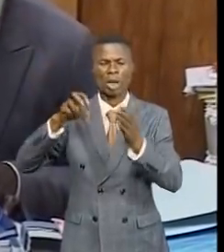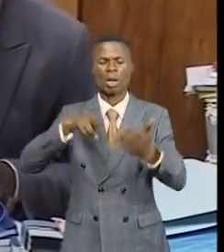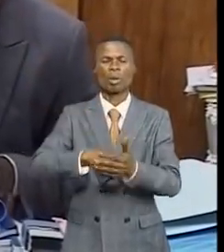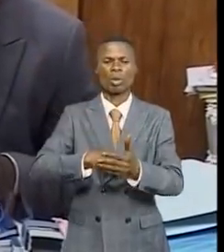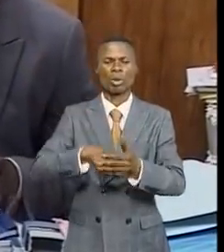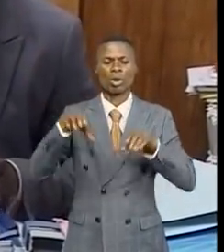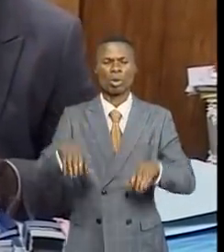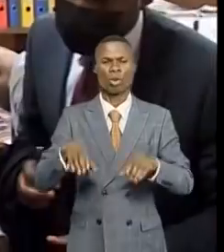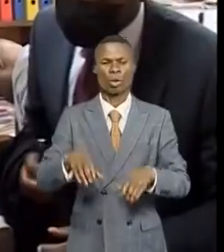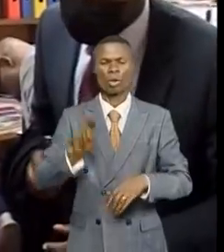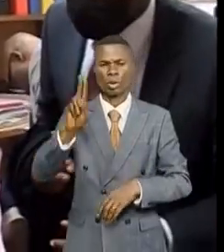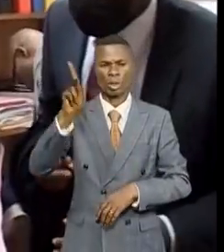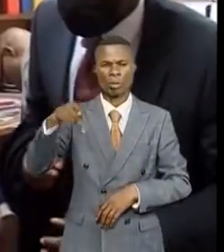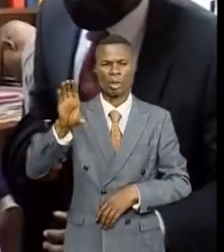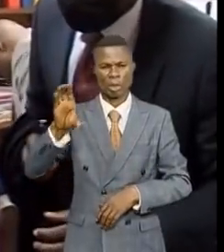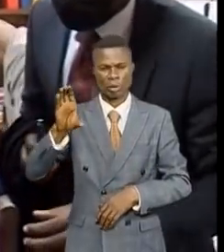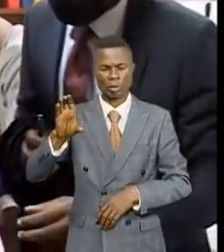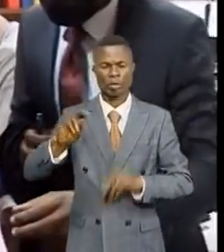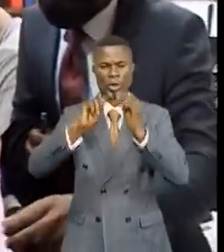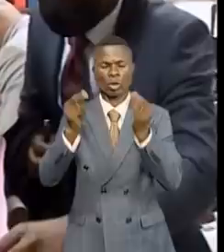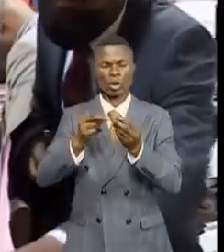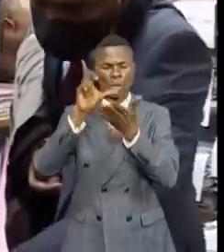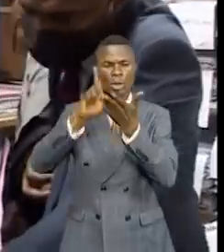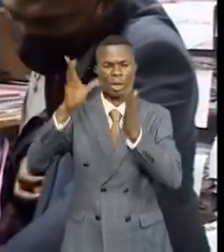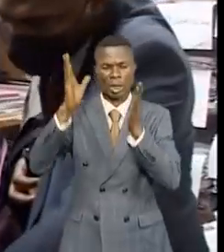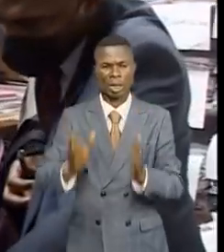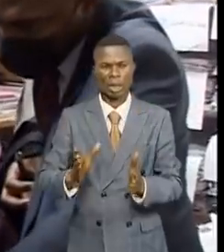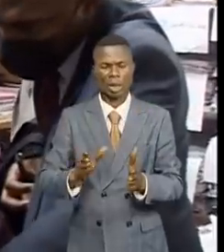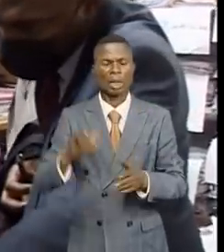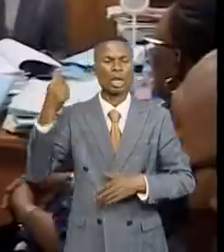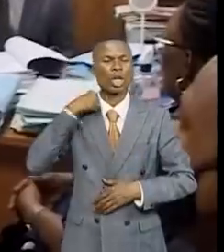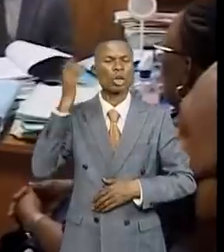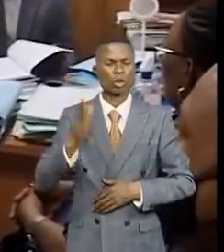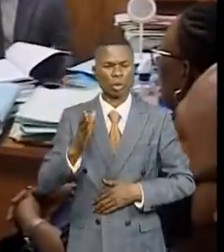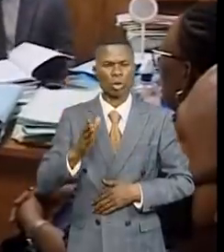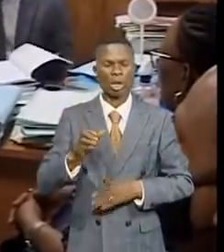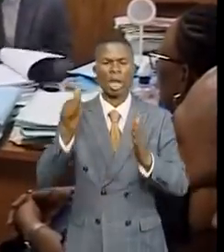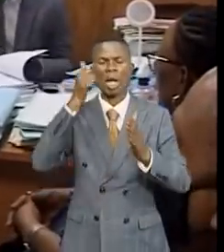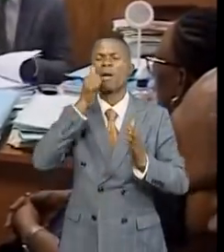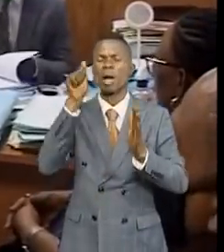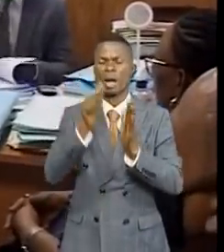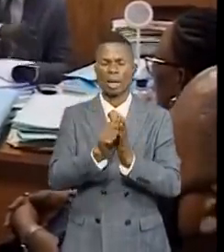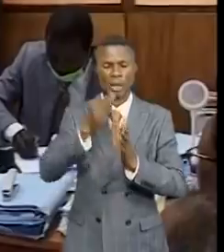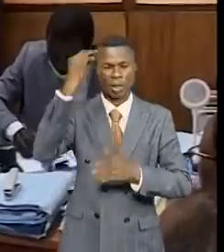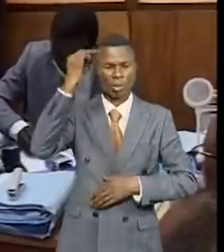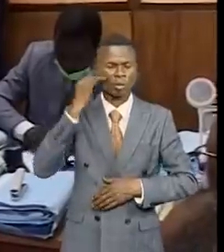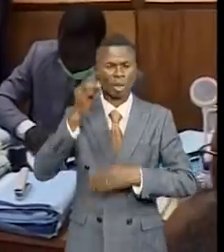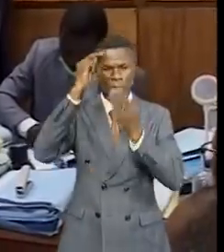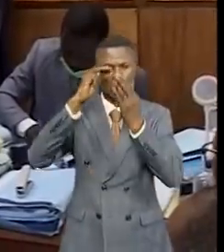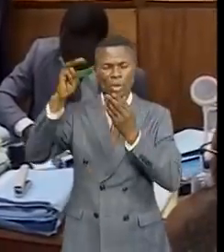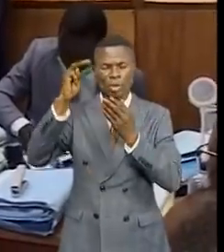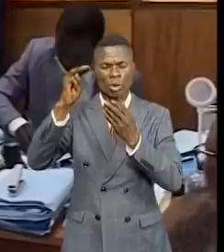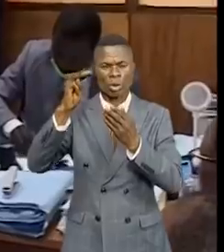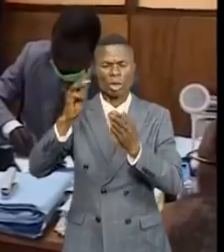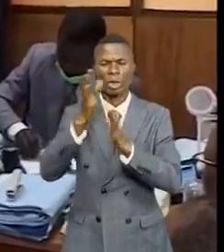protestante du Congo UPC, alors que ce cycle d'enseignement avait été autorisé par l'arrêté du ministre de l'enseignement supérieur et universitaire